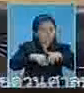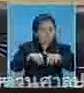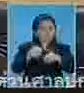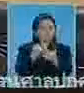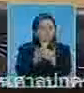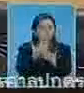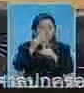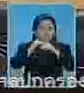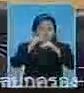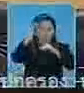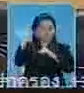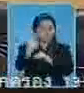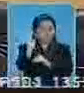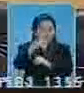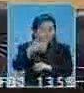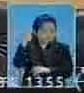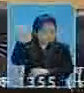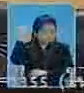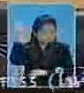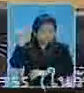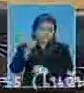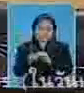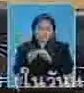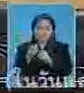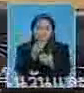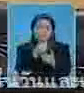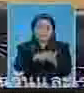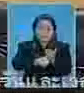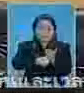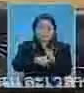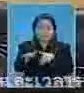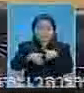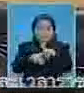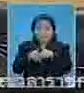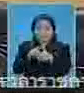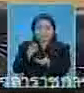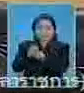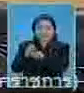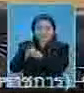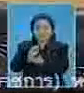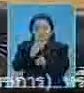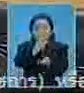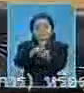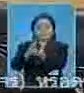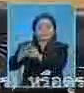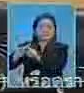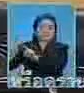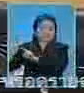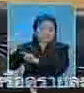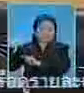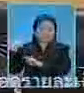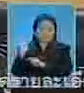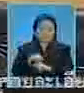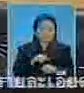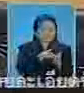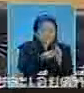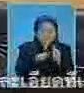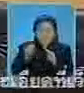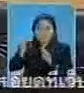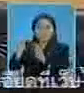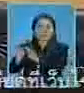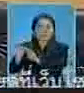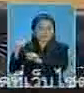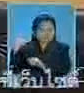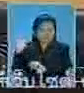เนี่ยท่านเอาหนี้สาธารณะไปซุกไว้ในที่ต่างๆครับที่กองทุนน้ำมันนั่นก็ที่หนึ่ง 90,000 ล้านบาทผ